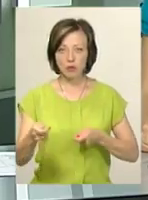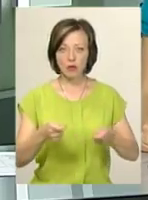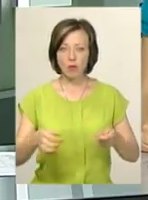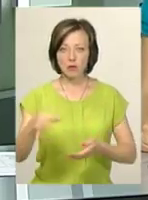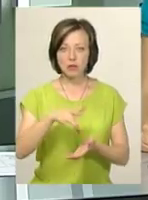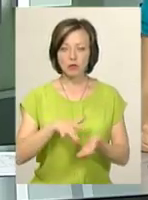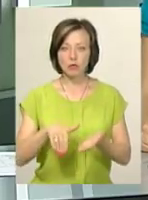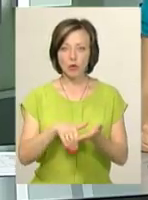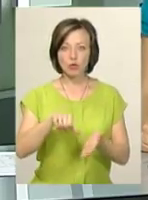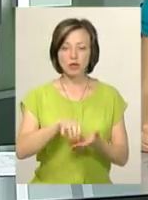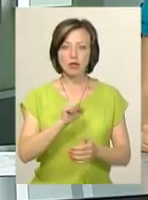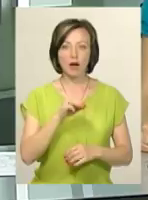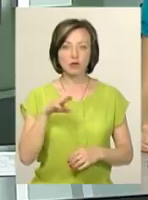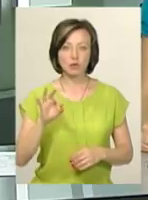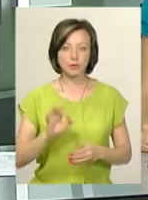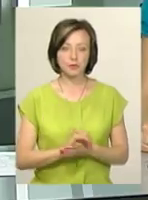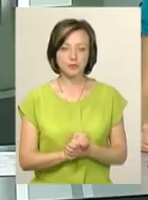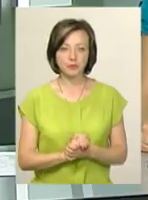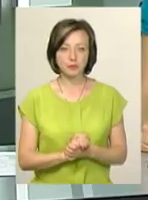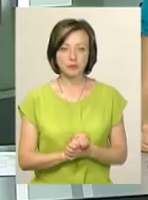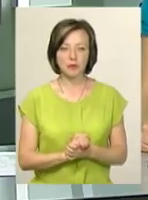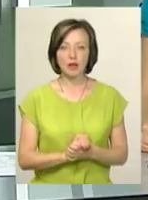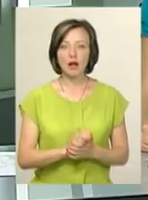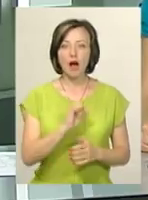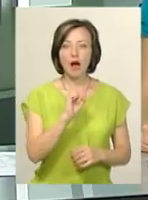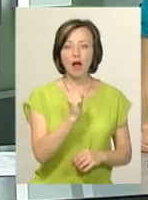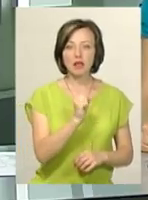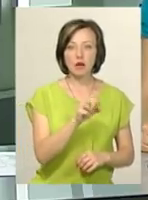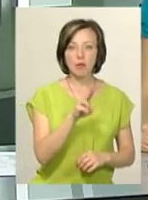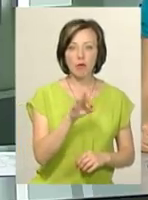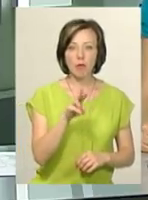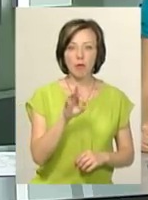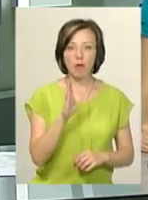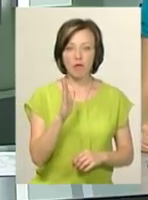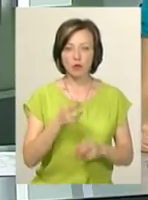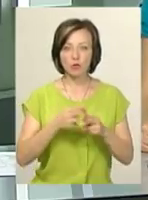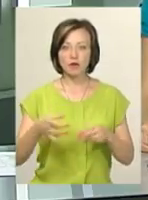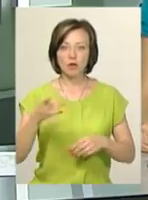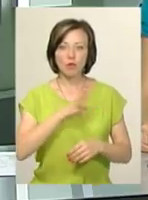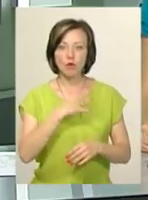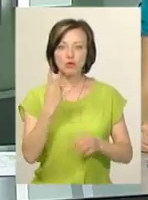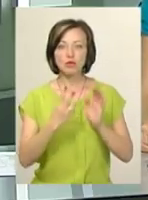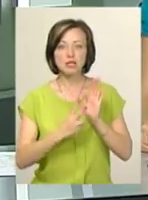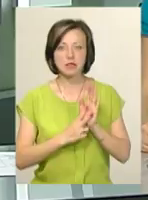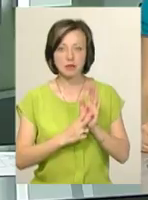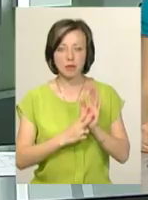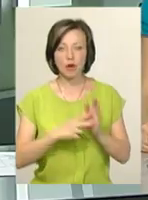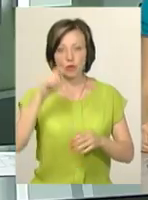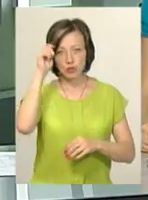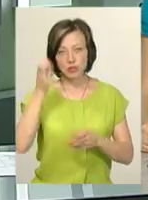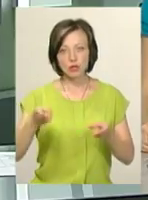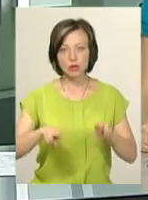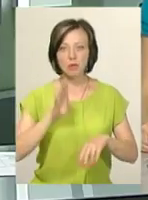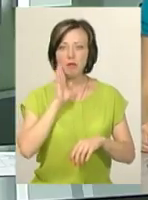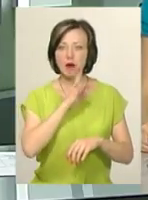центру допомоги учасникам АТО Наталія Дзекар. Андрію Попову з села Морозів Дунаєвецького району було 47. У чоловіка